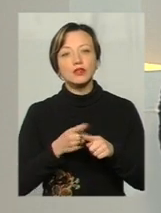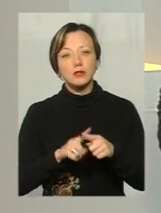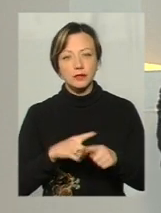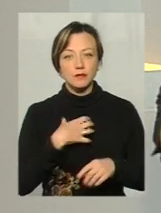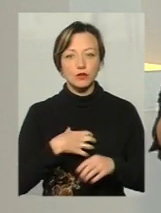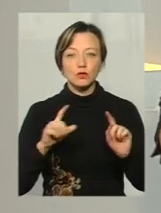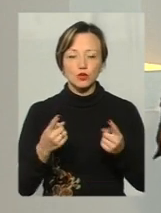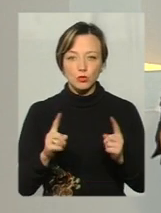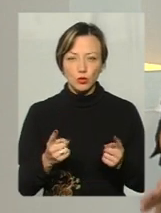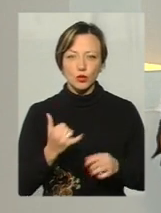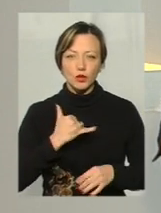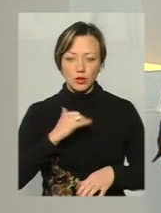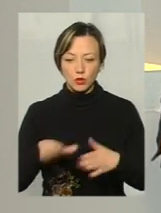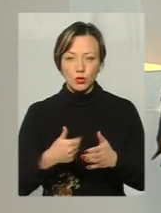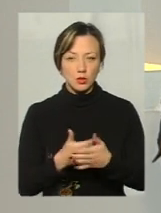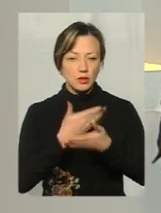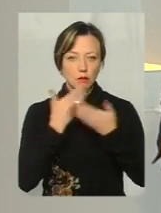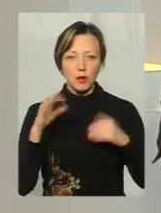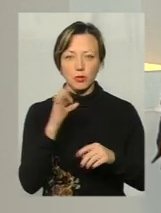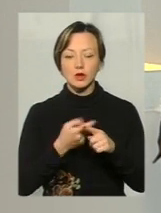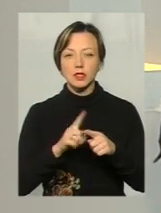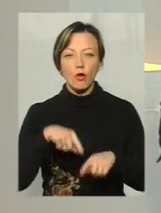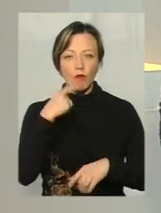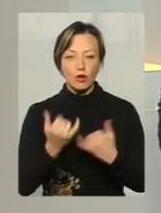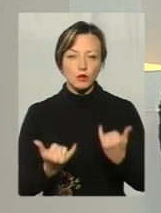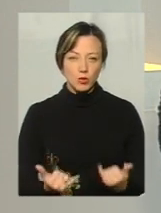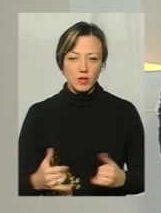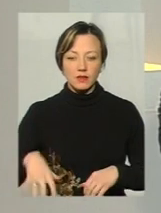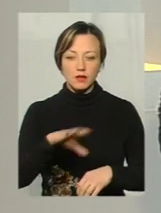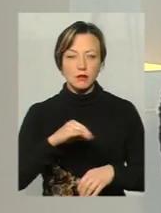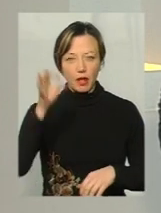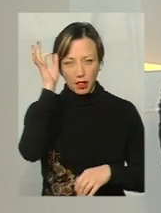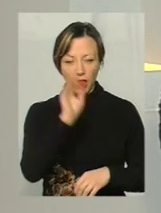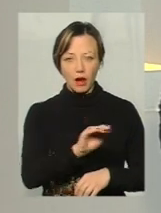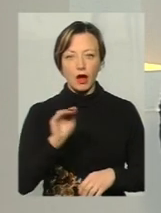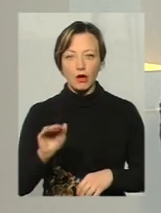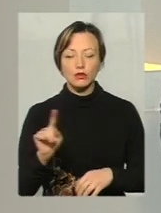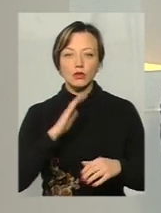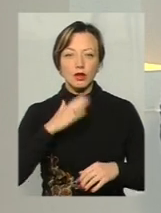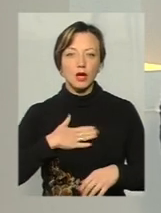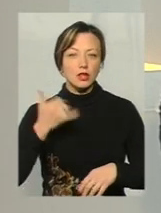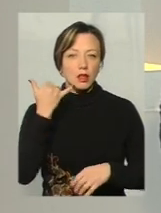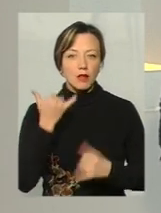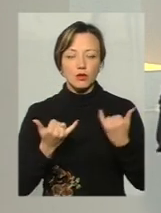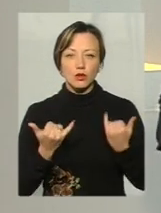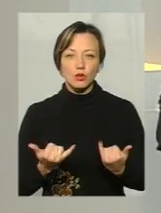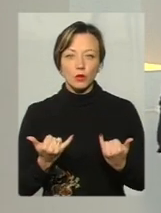і чому його в нас до сих пір немає? Про це говоримо сьогодні. Усім нагадую, що наші телефони